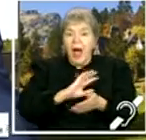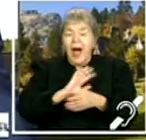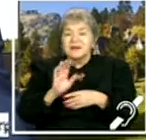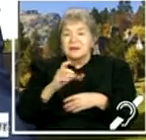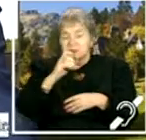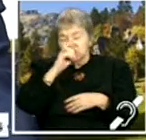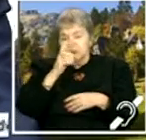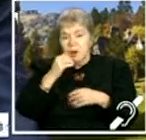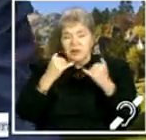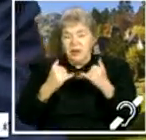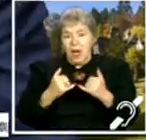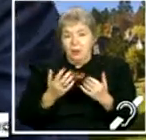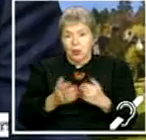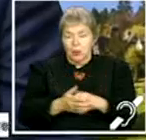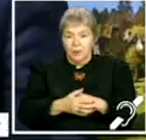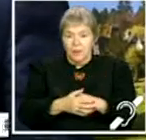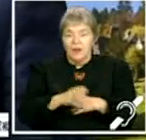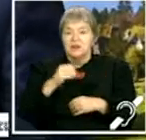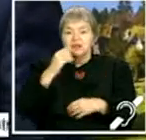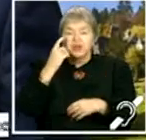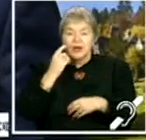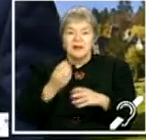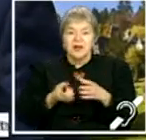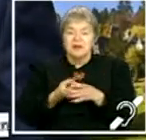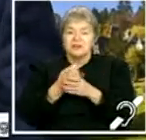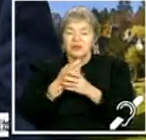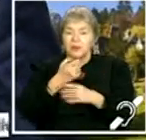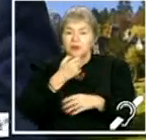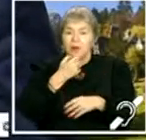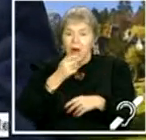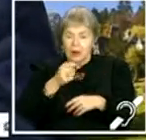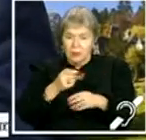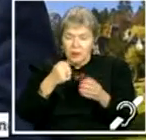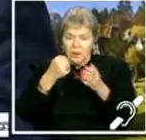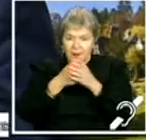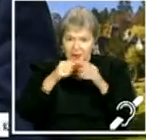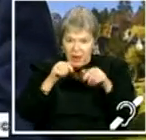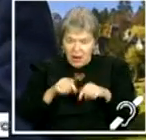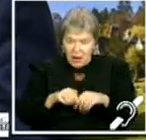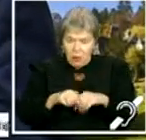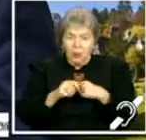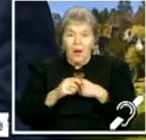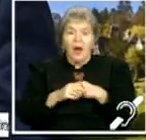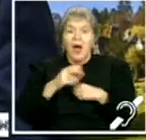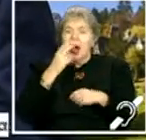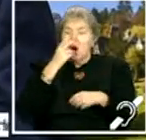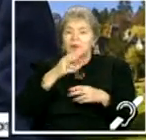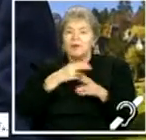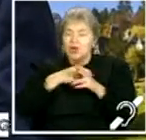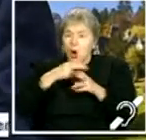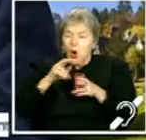România în acest moment. Și eu cred că de la începutul anului această abordare a fost una corectă și echilibrată.